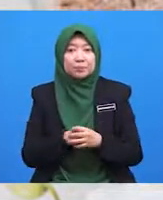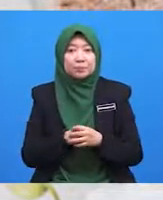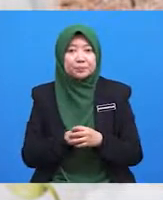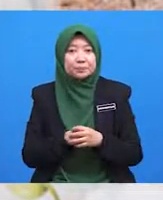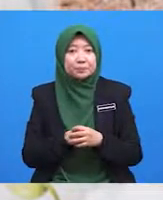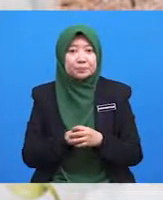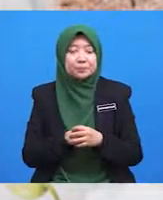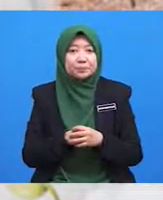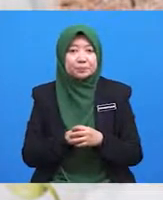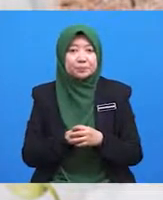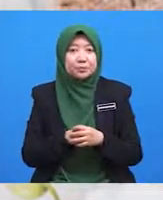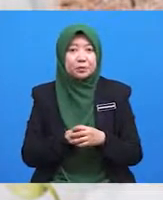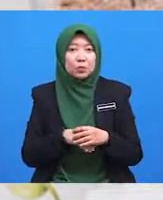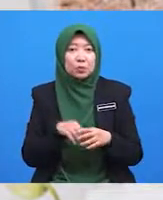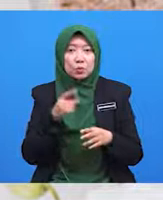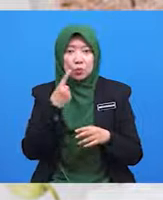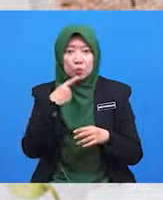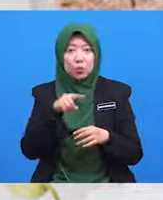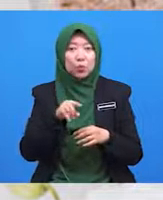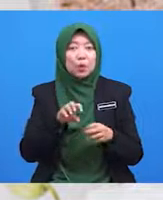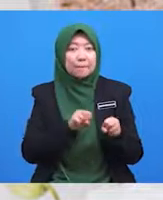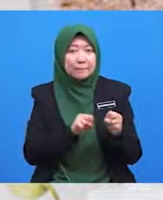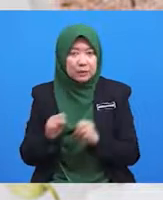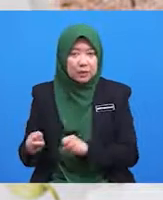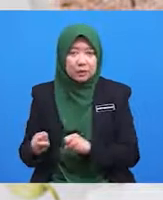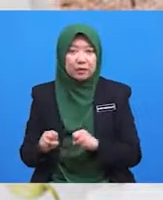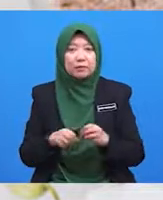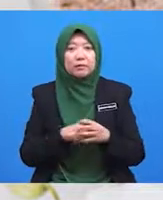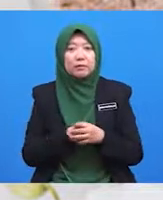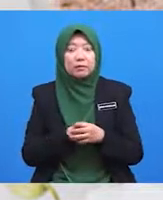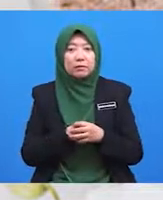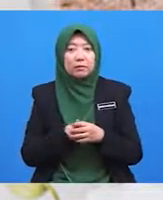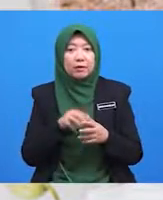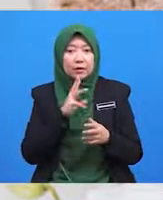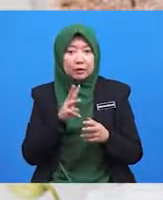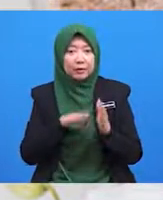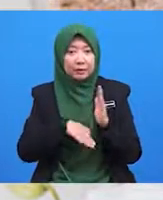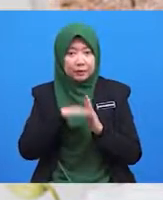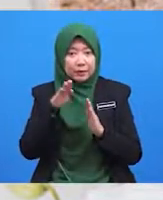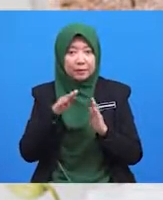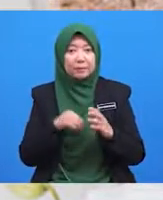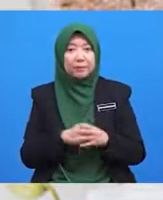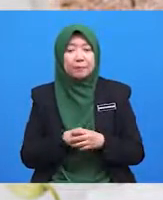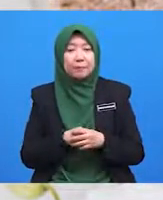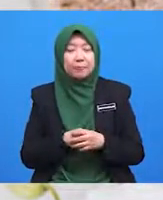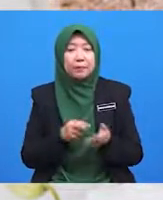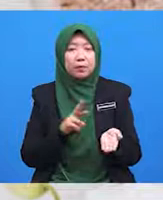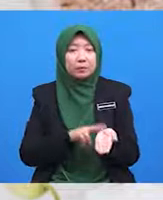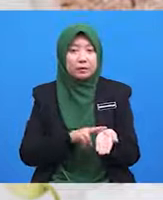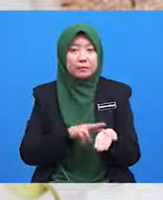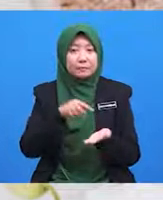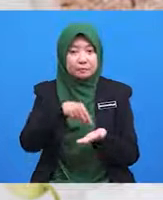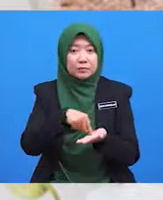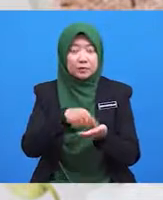pepejal limpa, air yang berlebihan serta toksin ke sistem limfatik yang berdekatan. Rawatan badan sedut